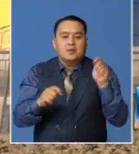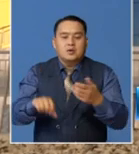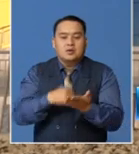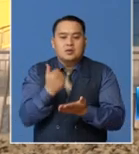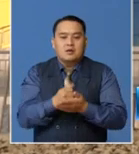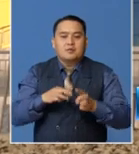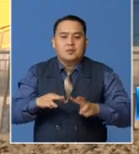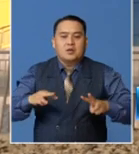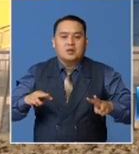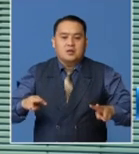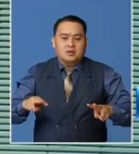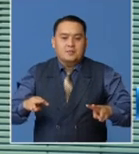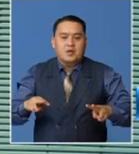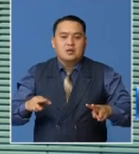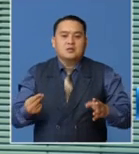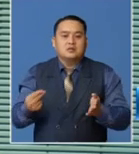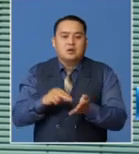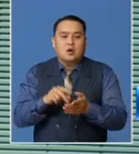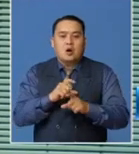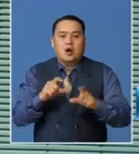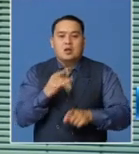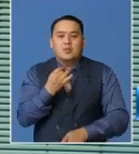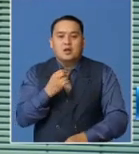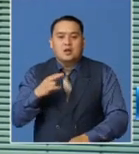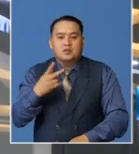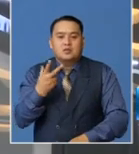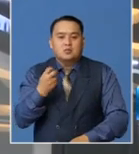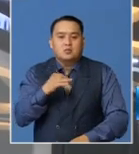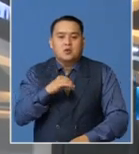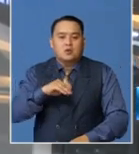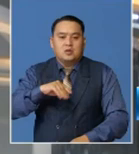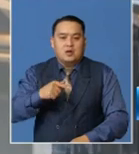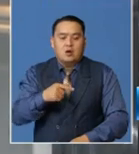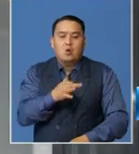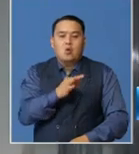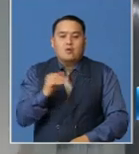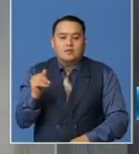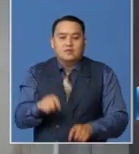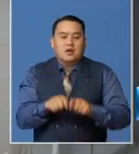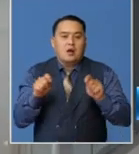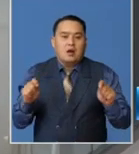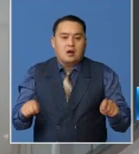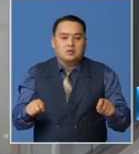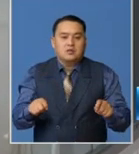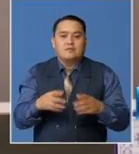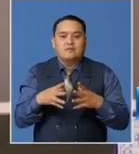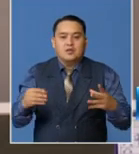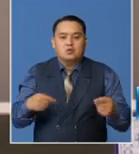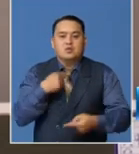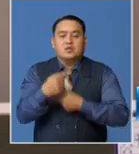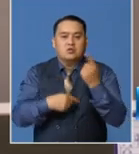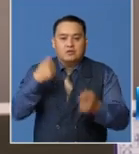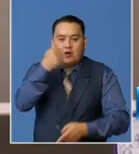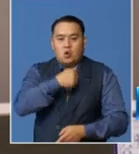торговый дом козы lumiere стоимость объекта 1 миллиард 700 миллионов тенге официальное открытие центра состоится весной следующего года